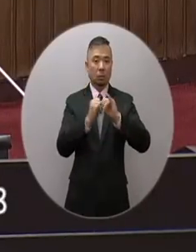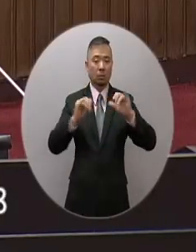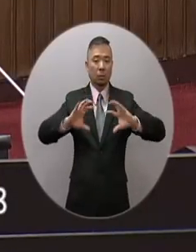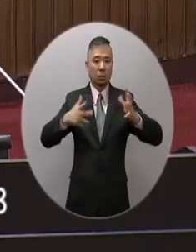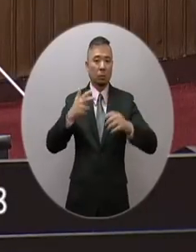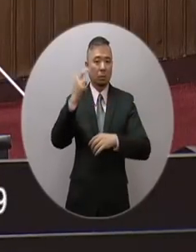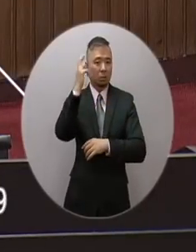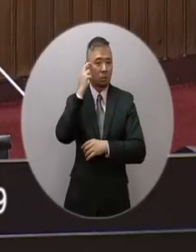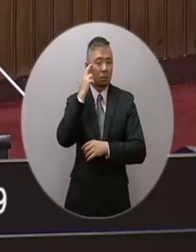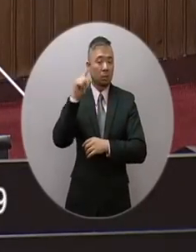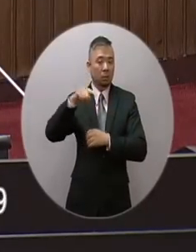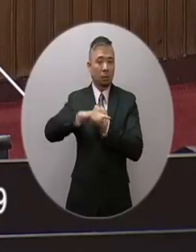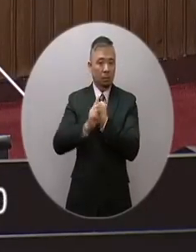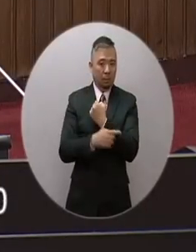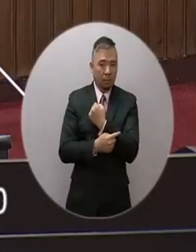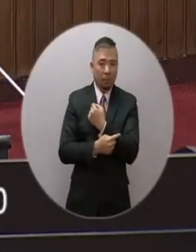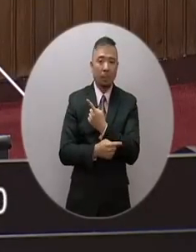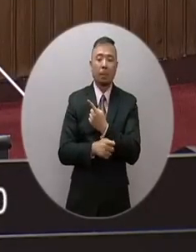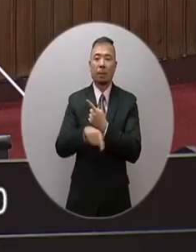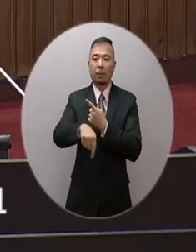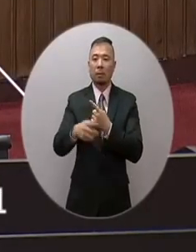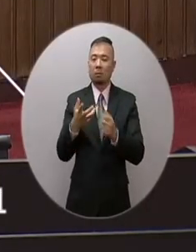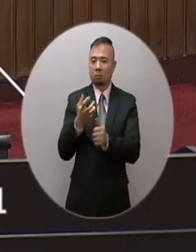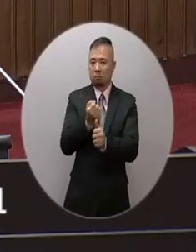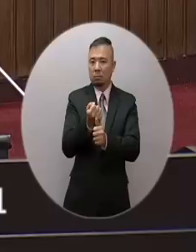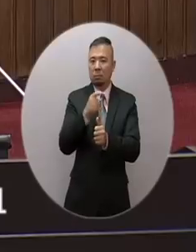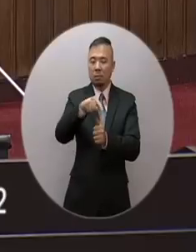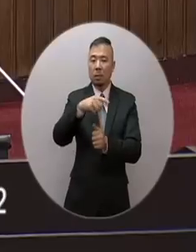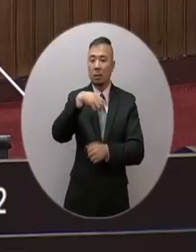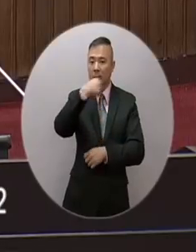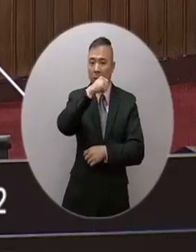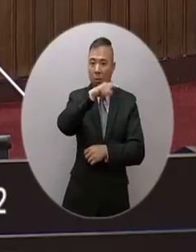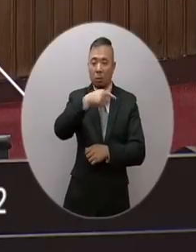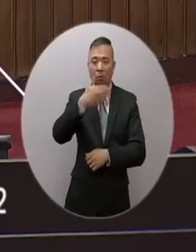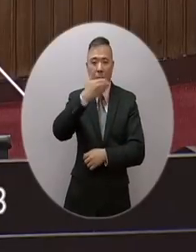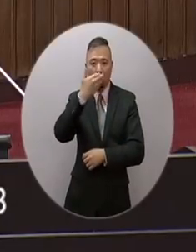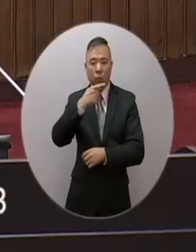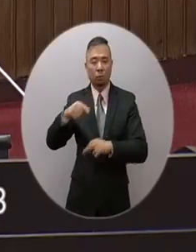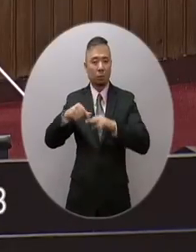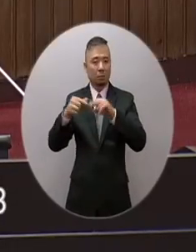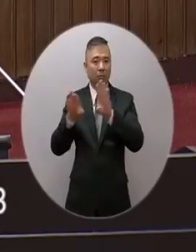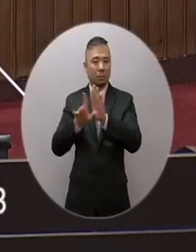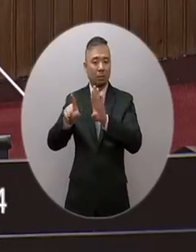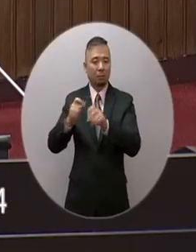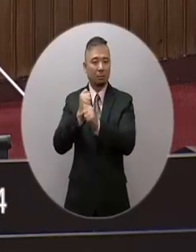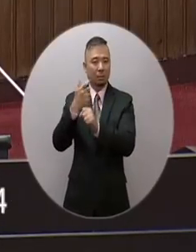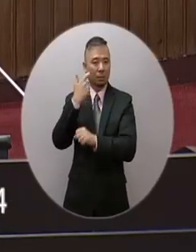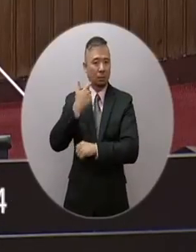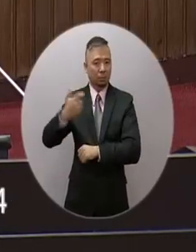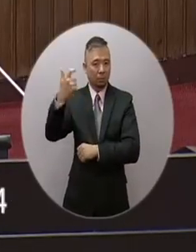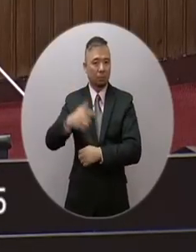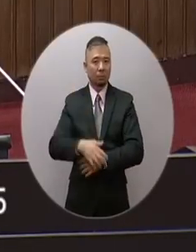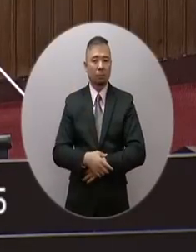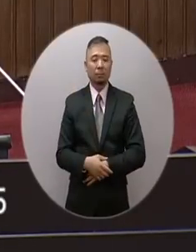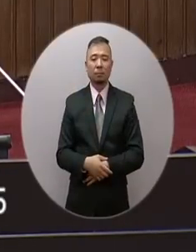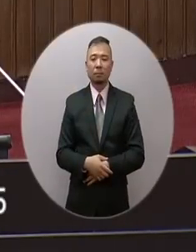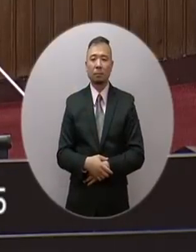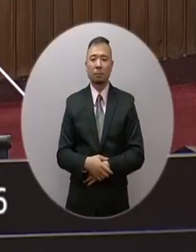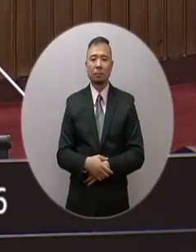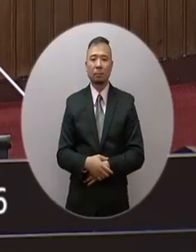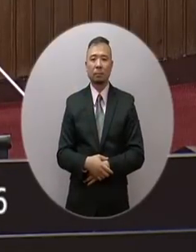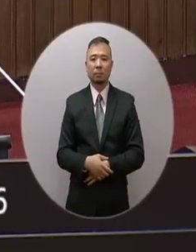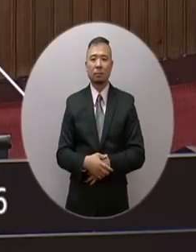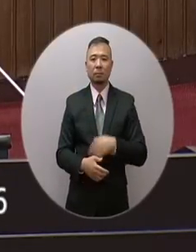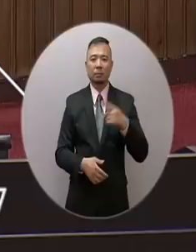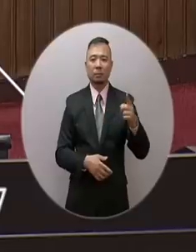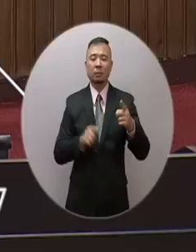目前仅有效统治台澎金马，法理上有权则涵盖中国大陆，就是俗称的一